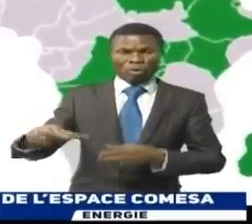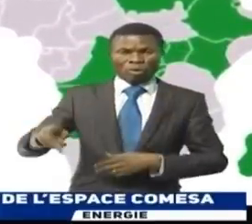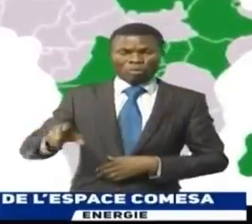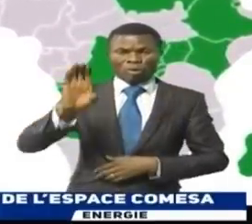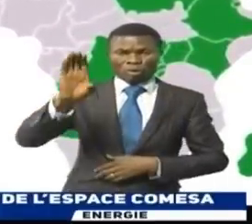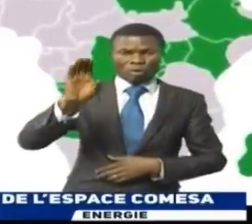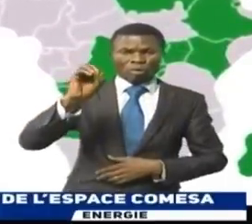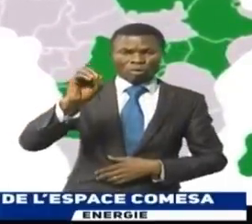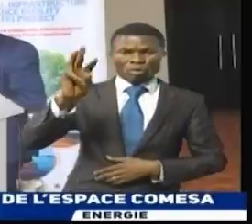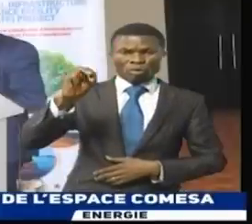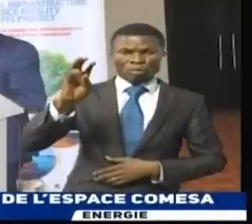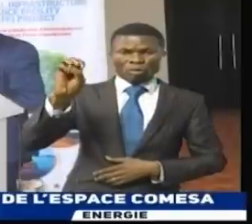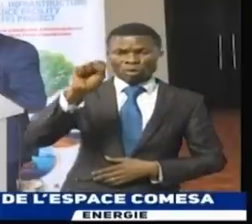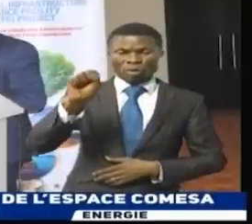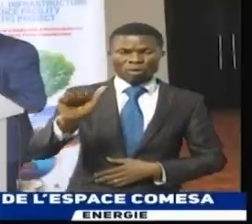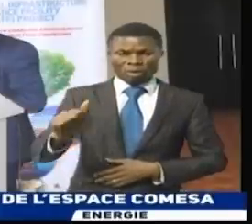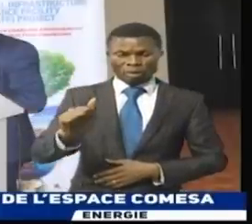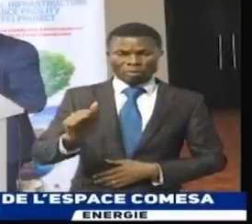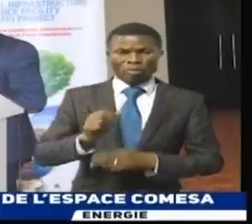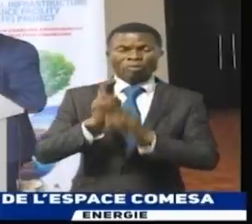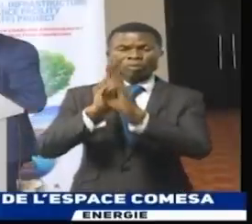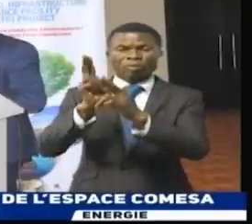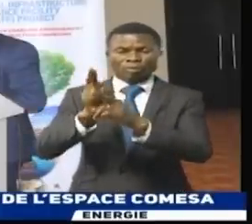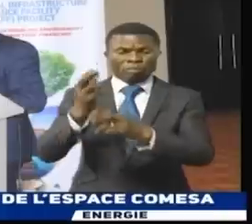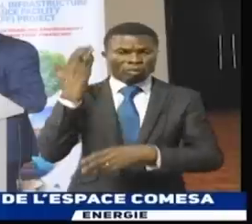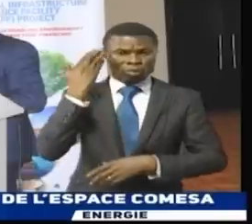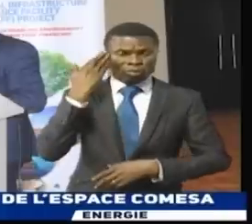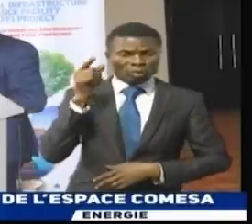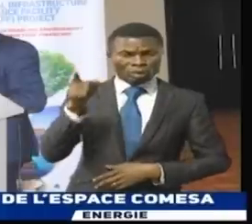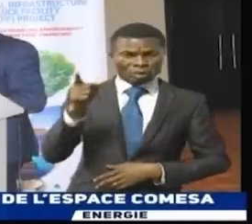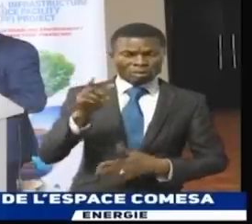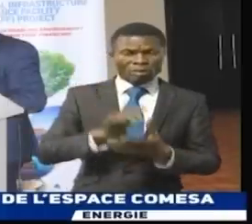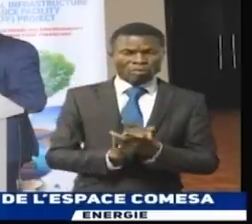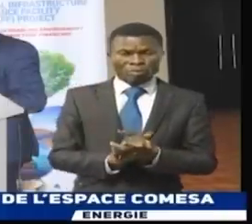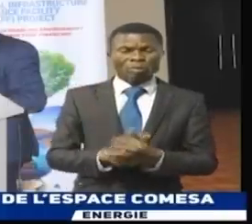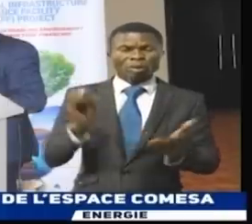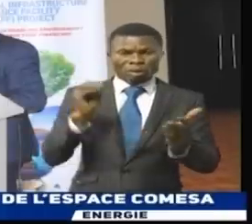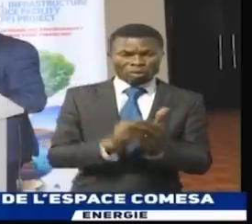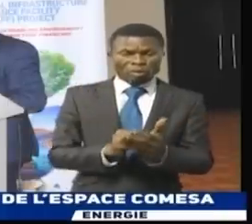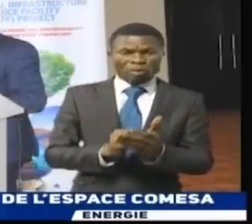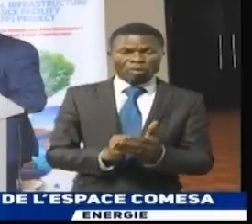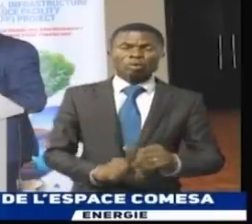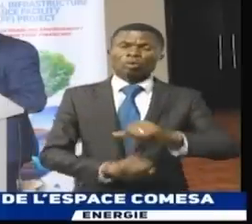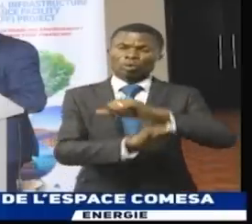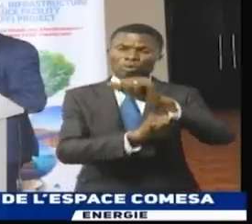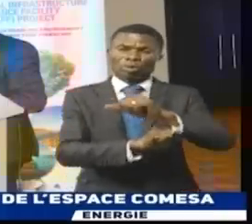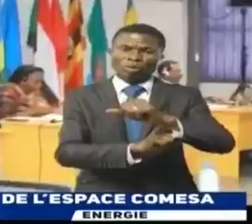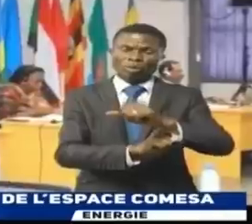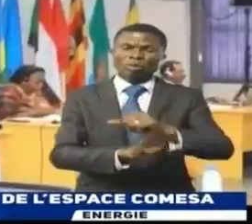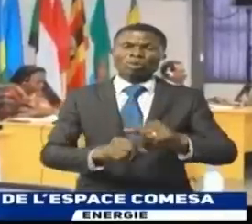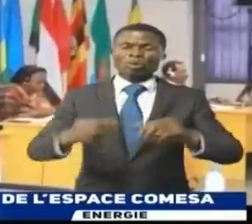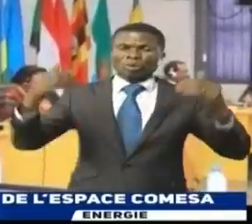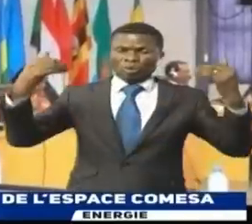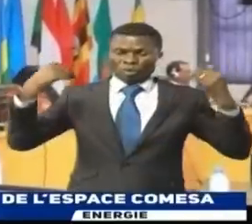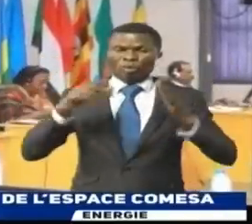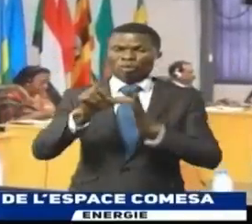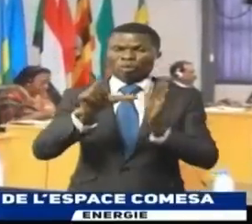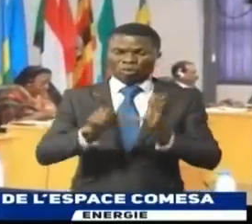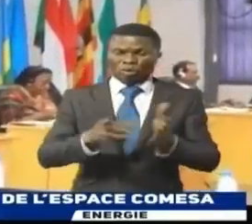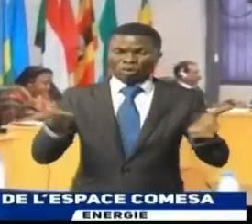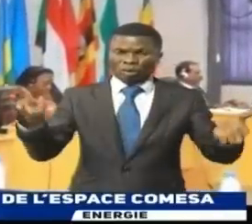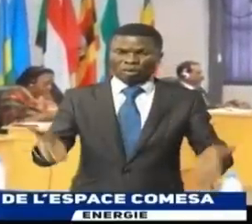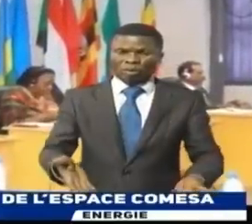COMESA. Ces normes, rapporte M. Bakole Mukulu, viendront également en appui au cadre réglementaire